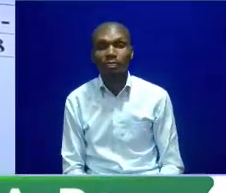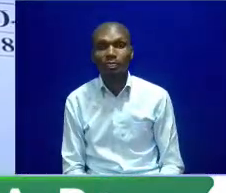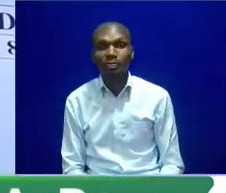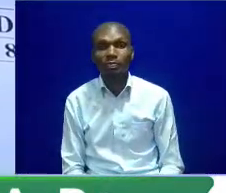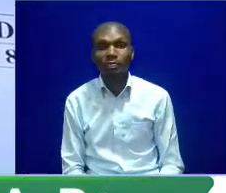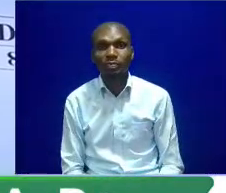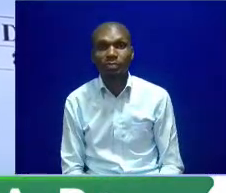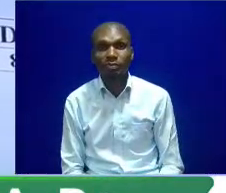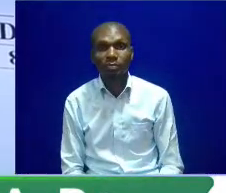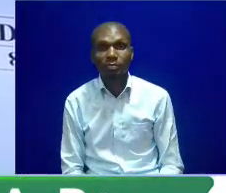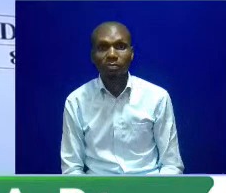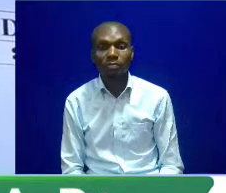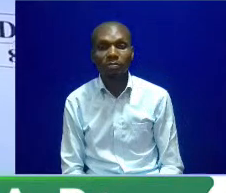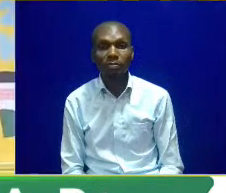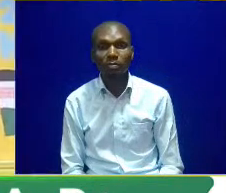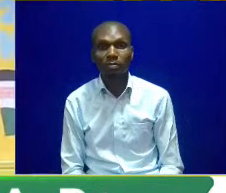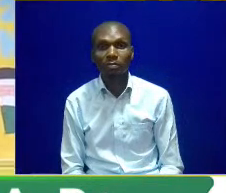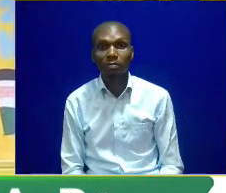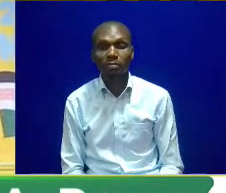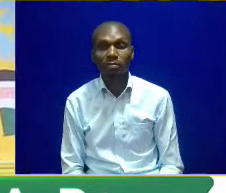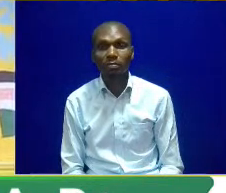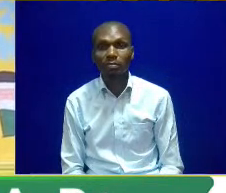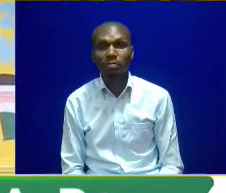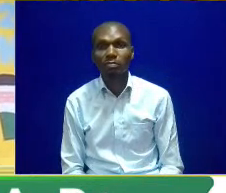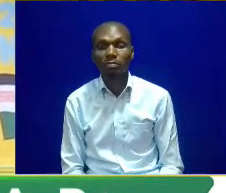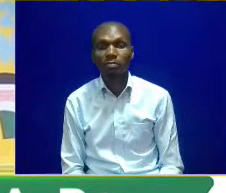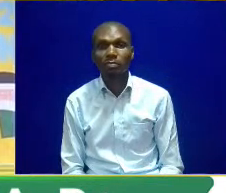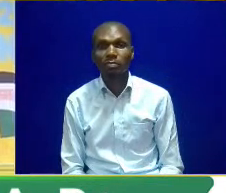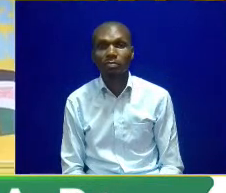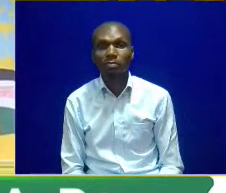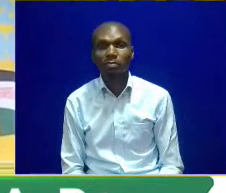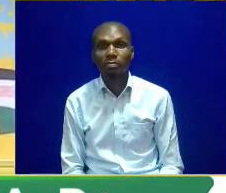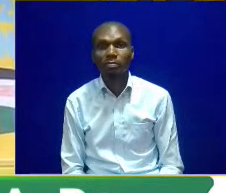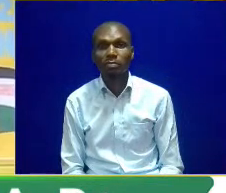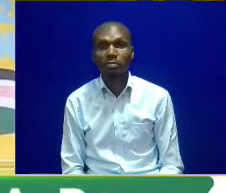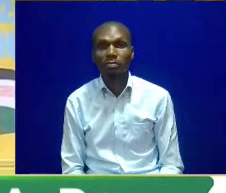Kulipoteria egeta seni kya Ndizi TV ile taliane Mildred Momanyi.